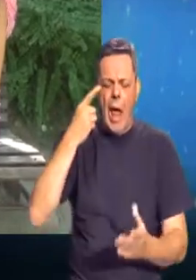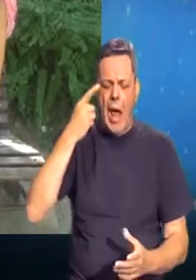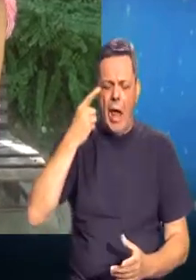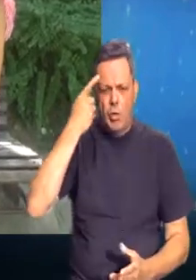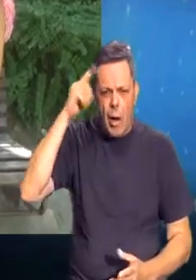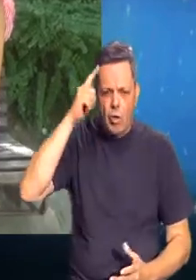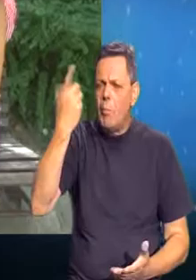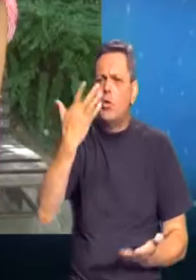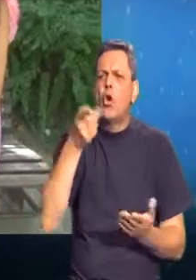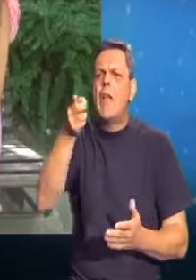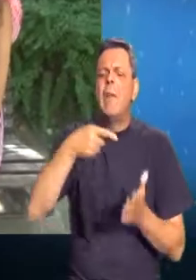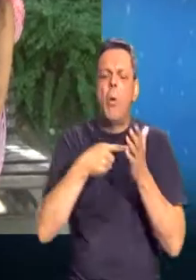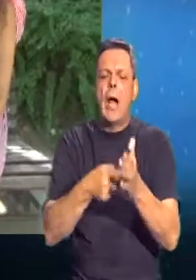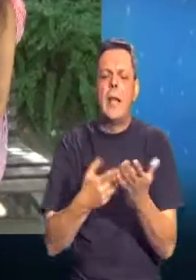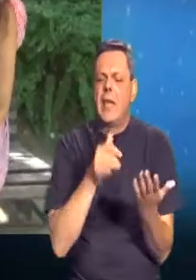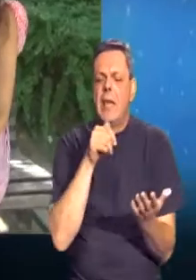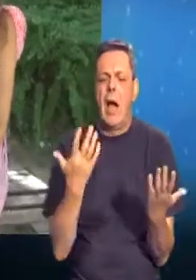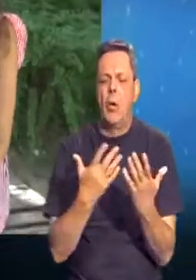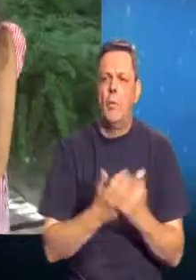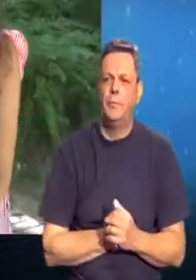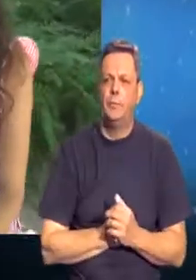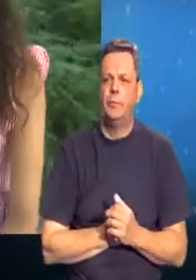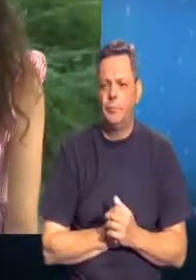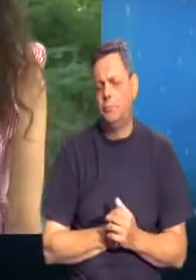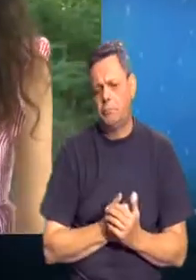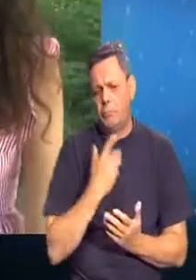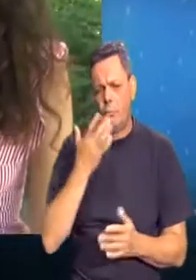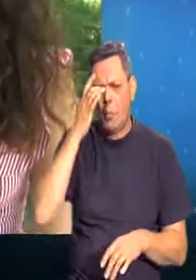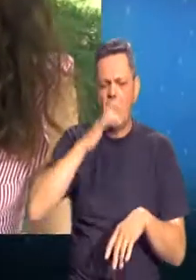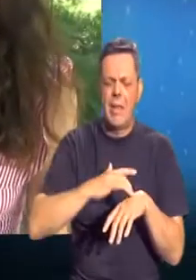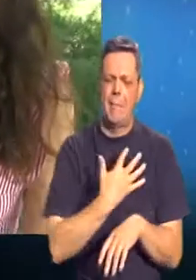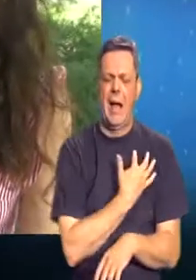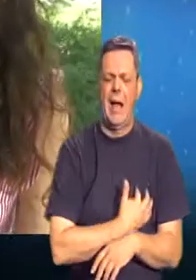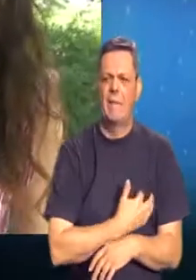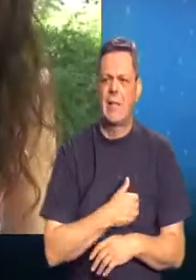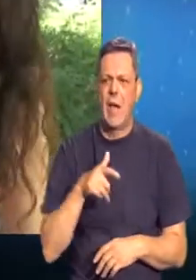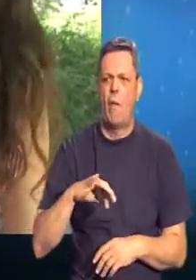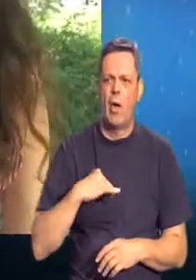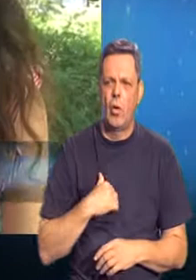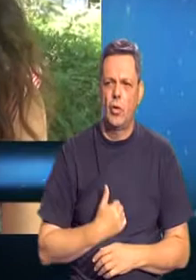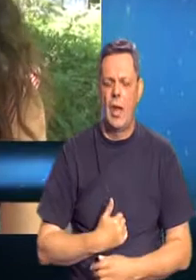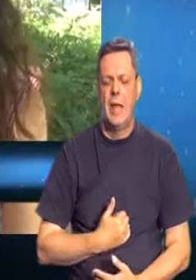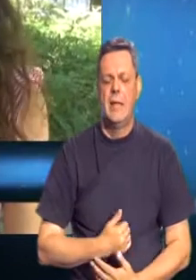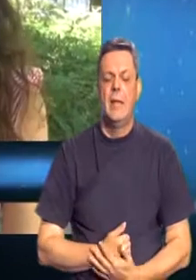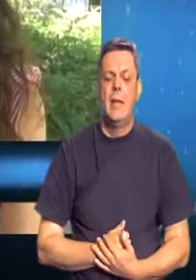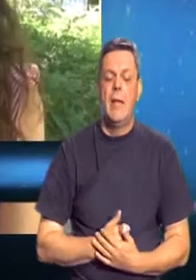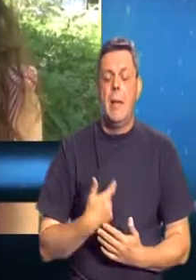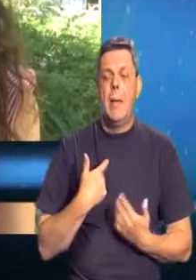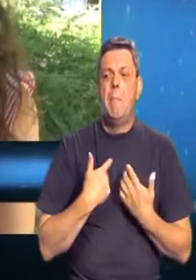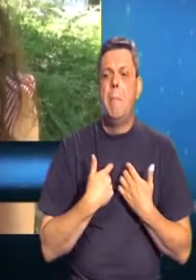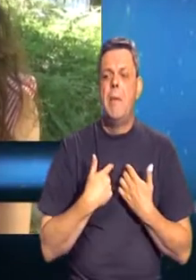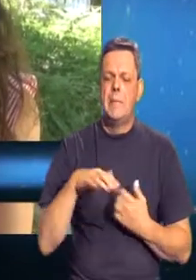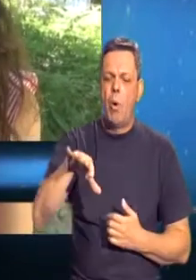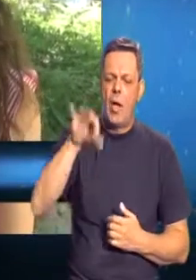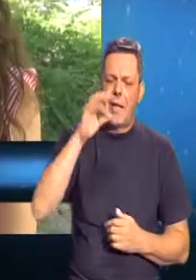izabrali? Što ste prezentirali, na koji način? Aha, dakle, s obzirom da je tema Hrvatska ove godine, iz Hrvatske s ljubavlju, mi